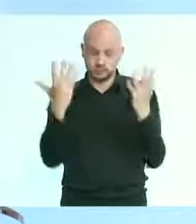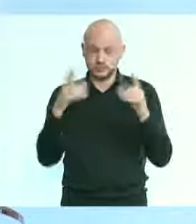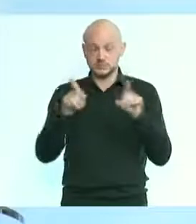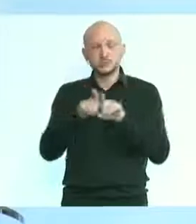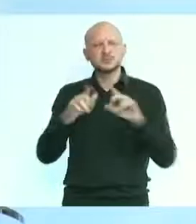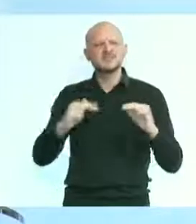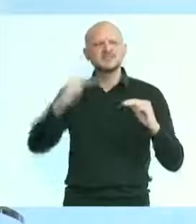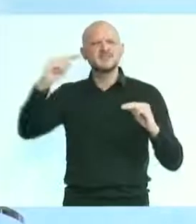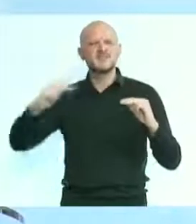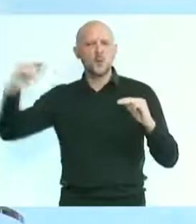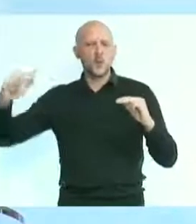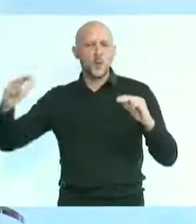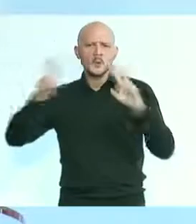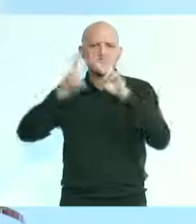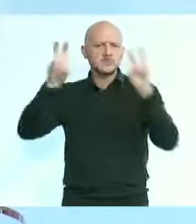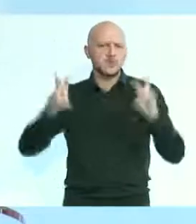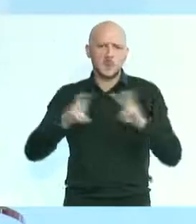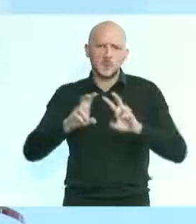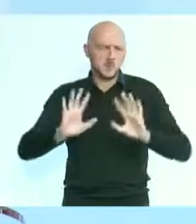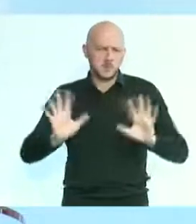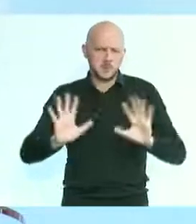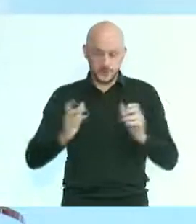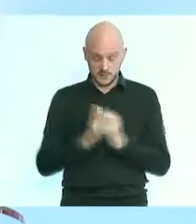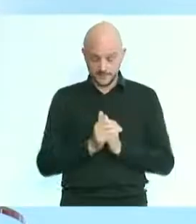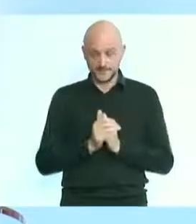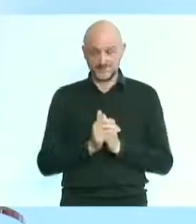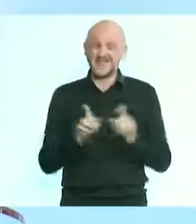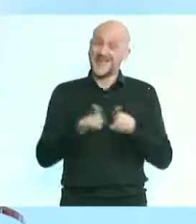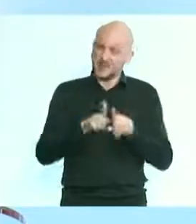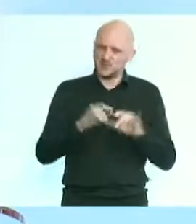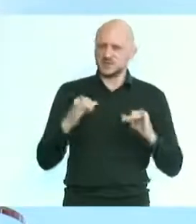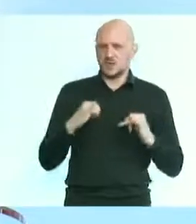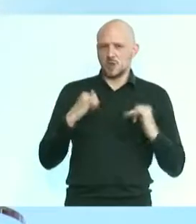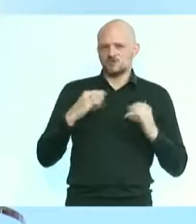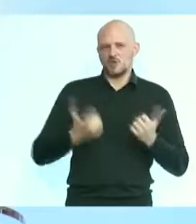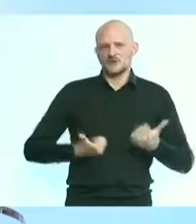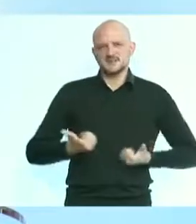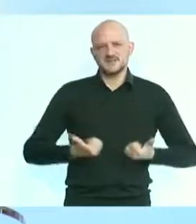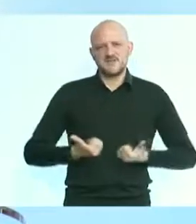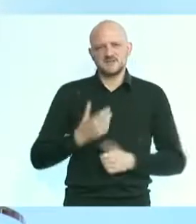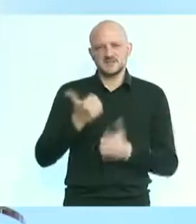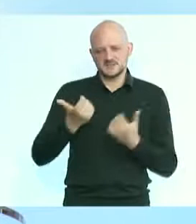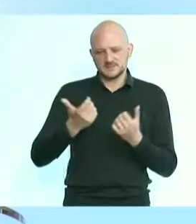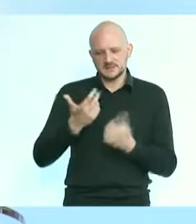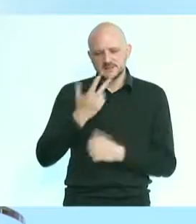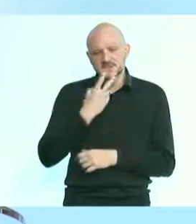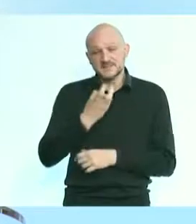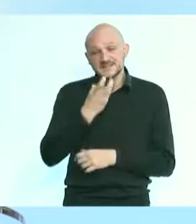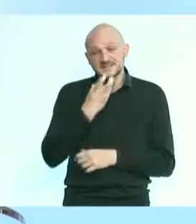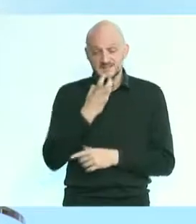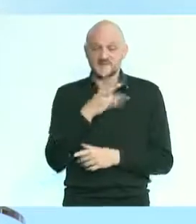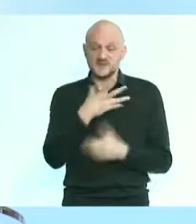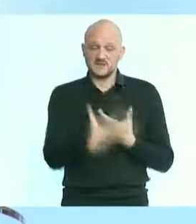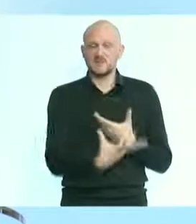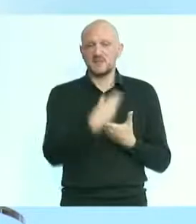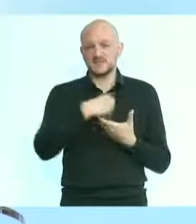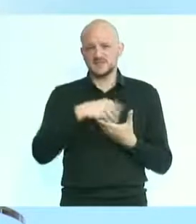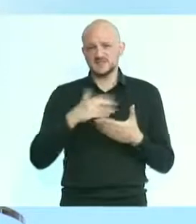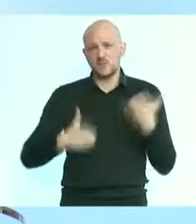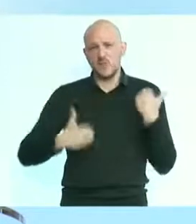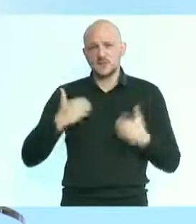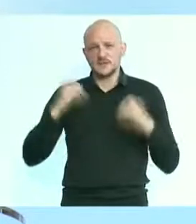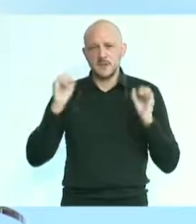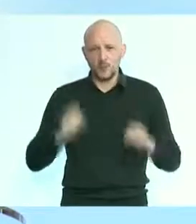veillons particulièrement à ce que le service civique soit accessible aux jeunes en situation de handicap. Et